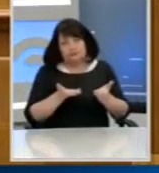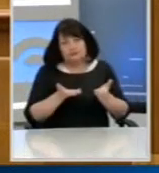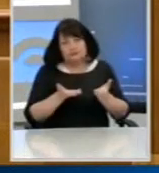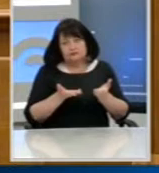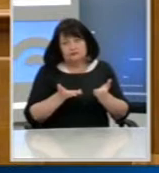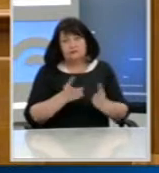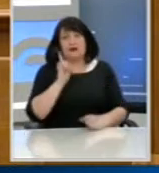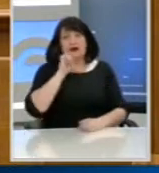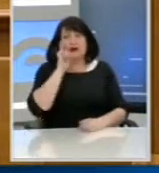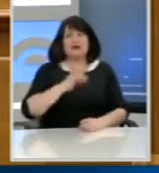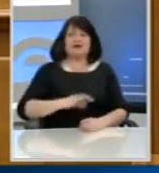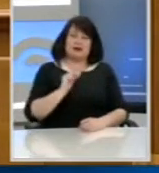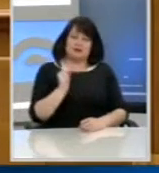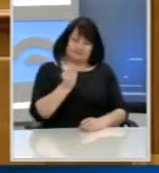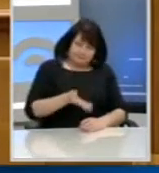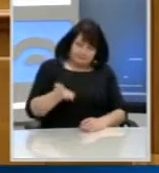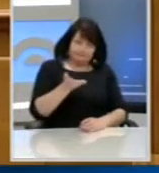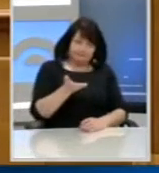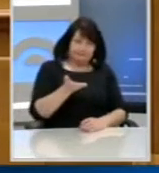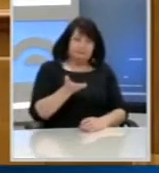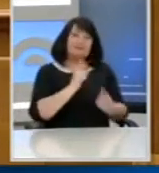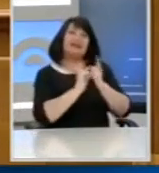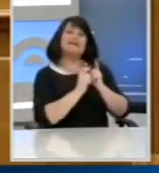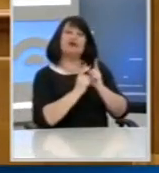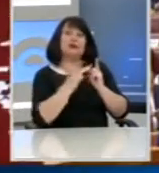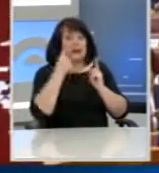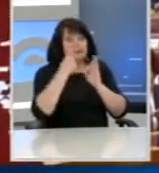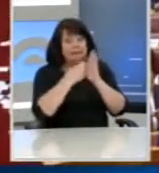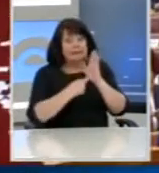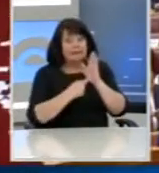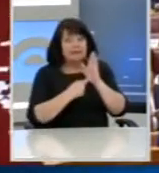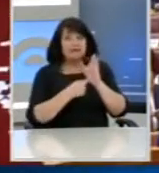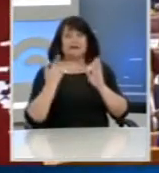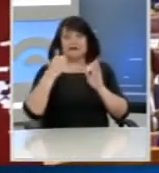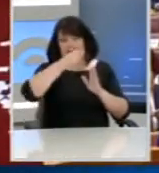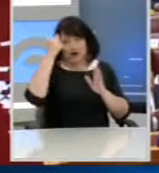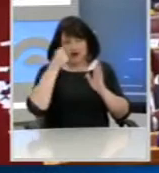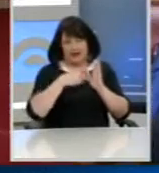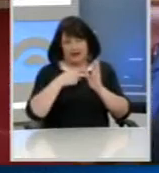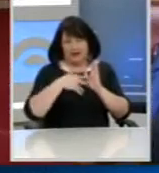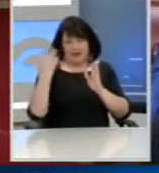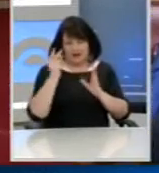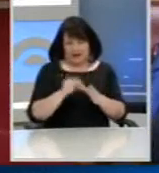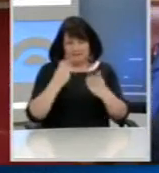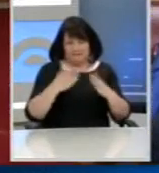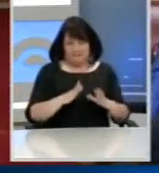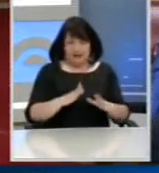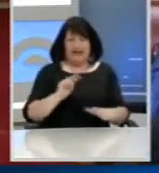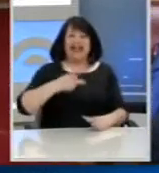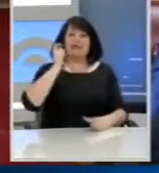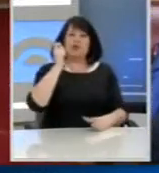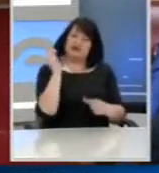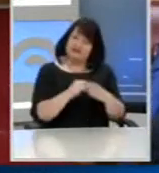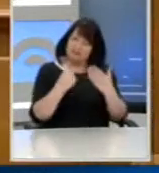Κυρίες και κύριοι συνάδελφοι, στο πλαίσιο των προβλέψεων της συμφωνίας που ψηφίστηκε το καλοκαίρι του 2015, που θυμίζω είχε ψηφίσει και η αξιωματική